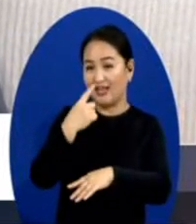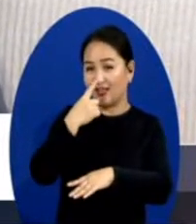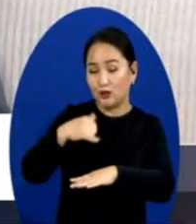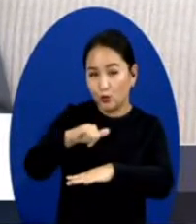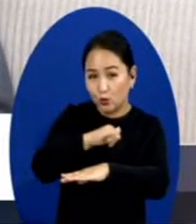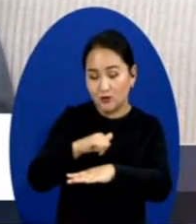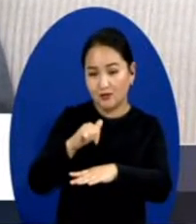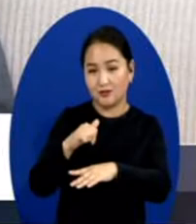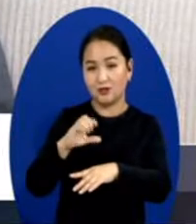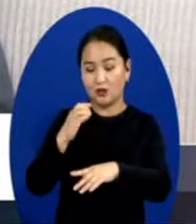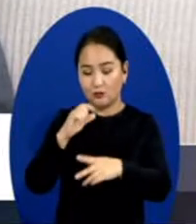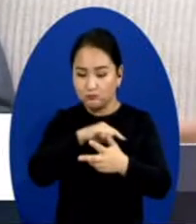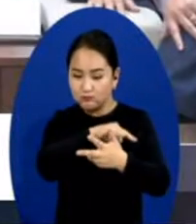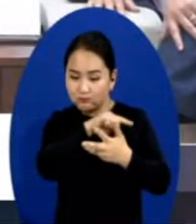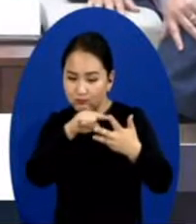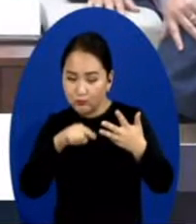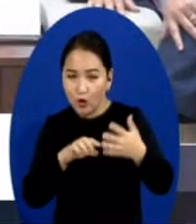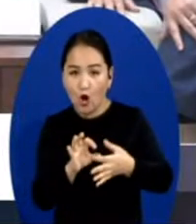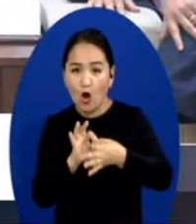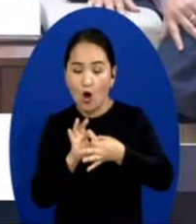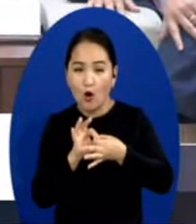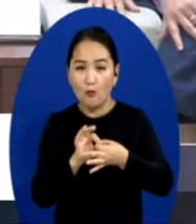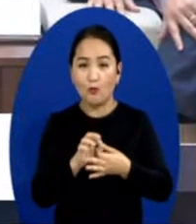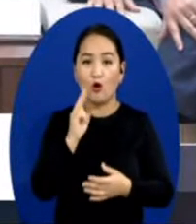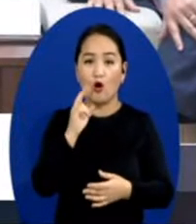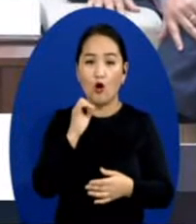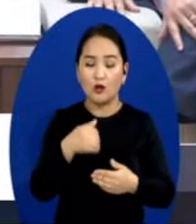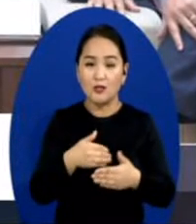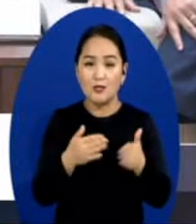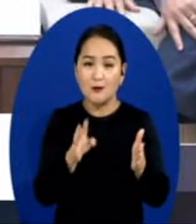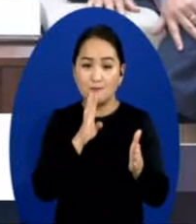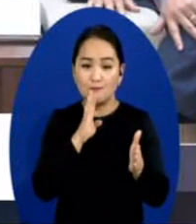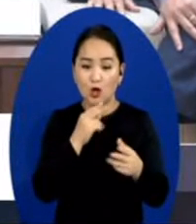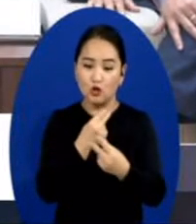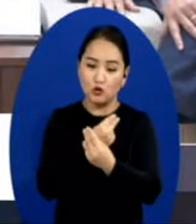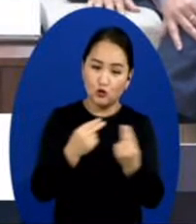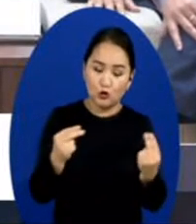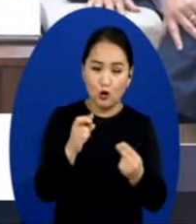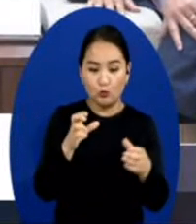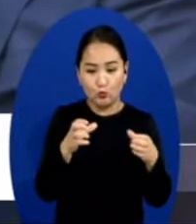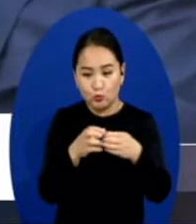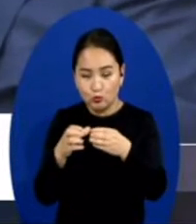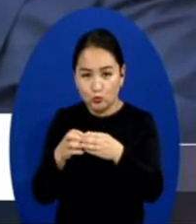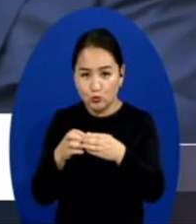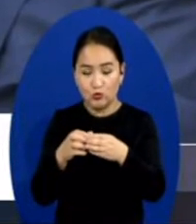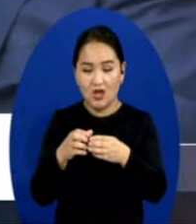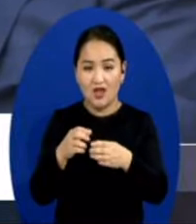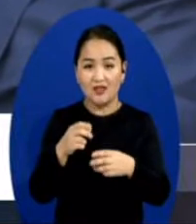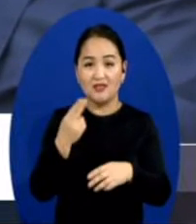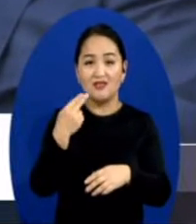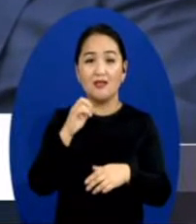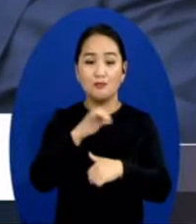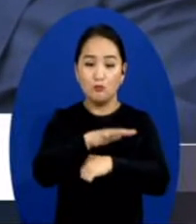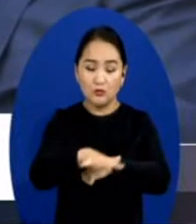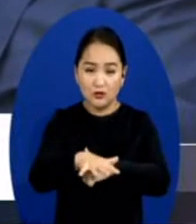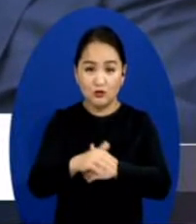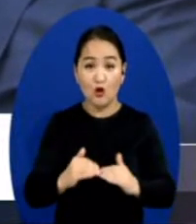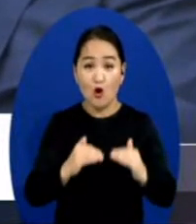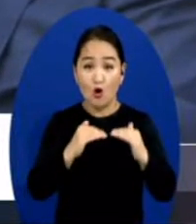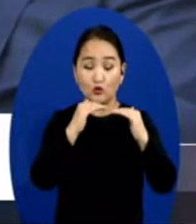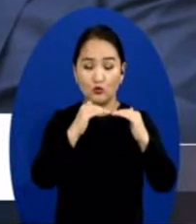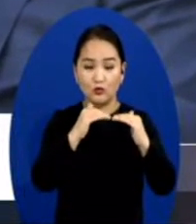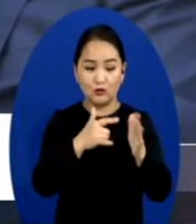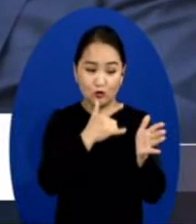дараад улсыг холбосон эдийн засгийн коридорыг бий болгох зорилтыг хэрэгжүүлэхэд чөлөөт бүсгүүдийн үйл ажиллагааг дэмжих, дэд бүтцийг хөгжүүлэх, за тэр